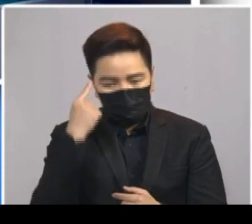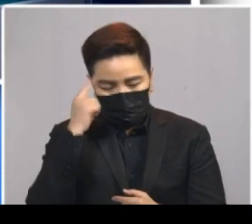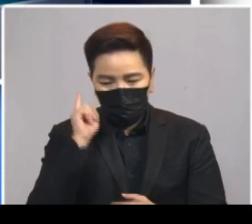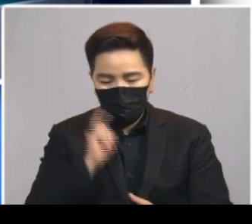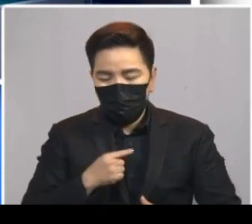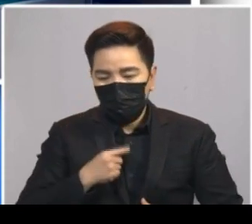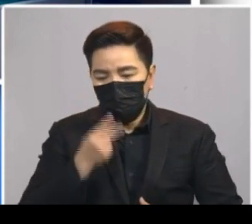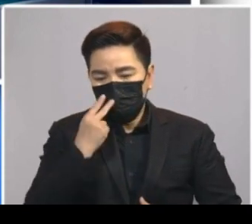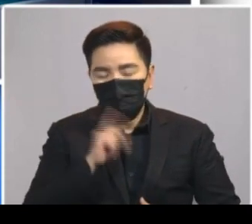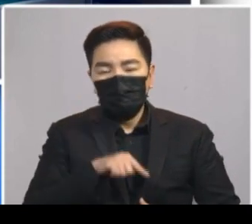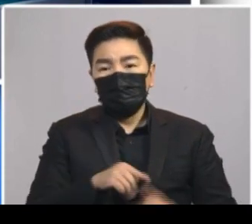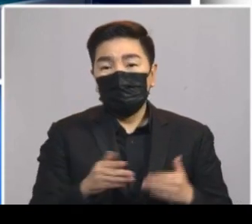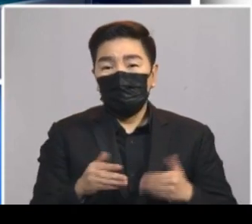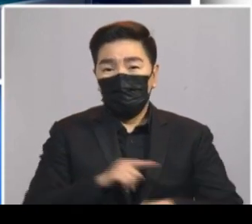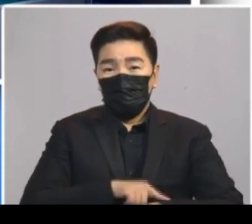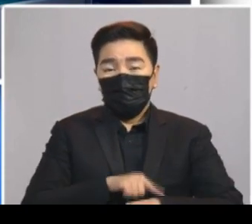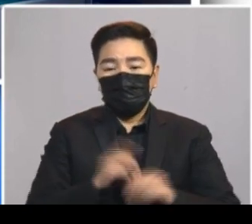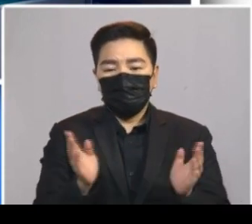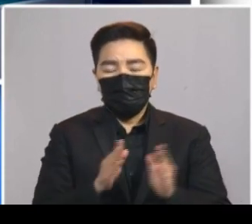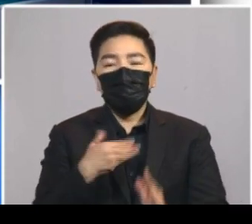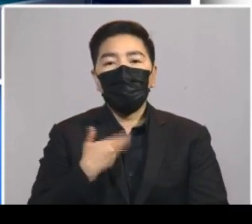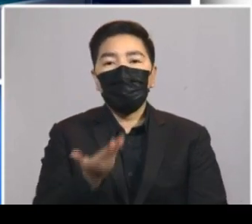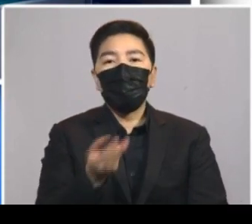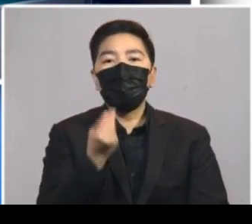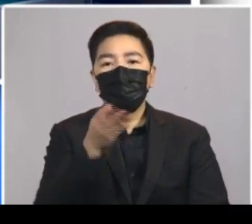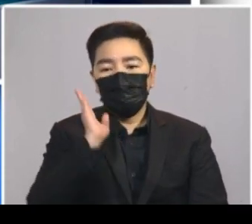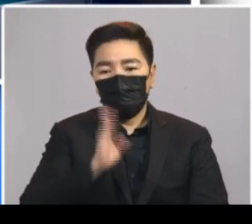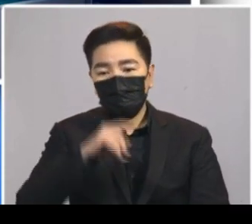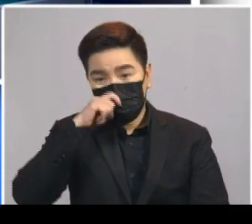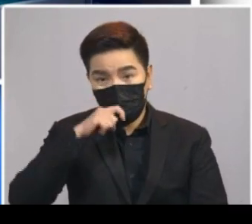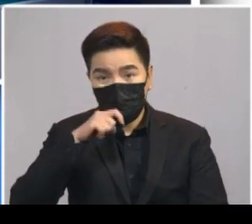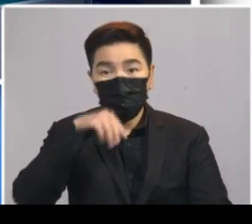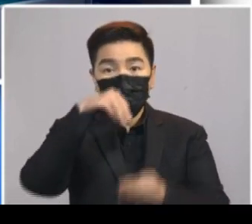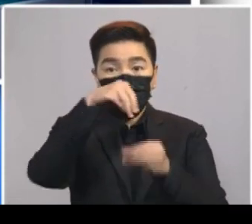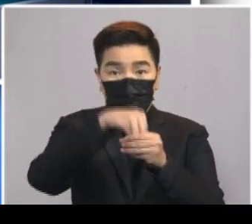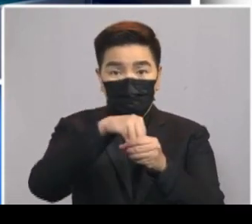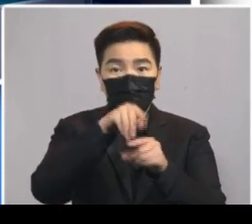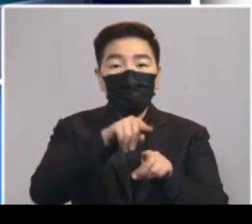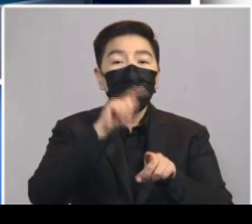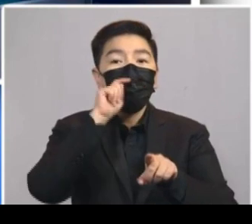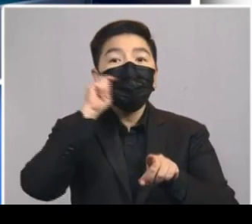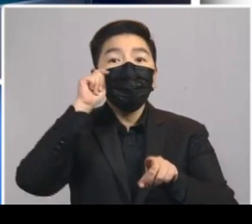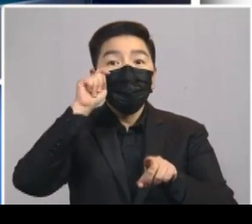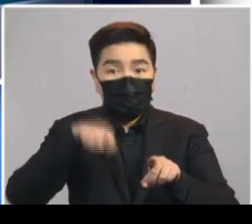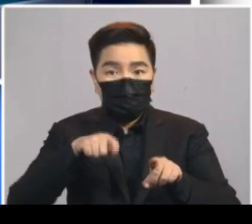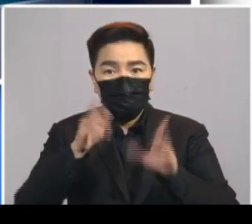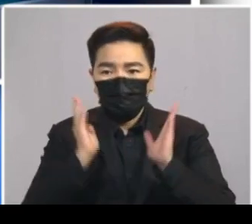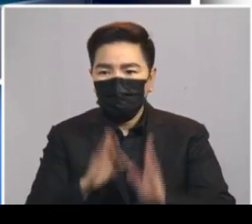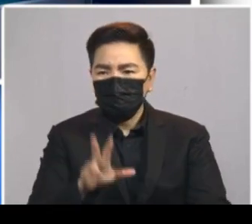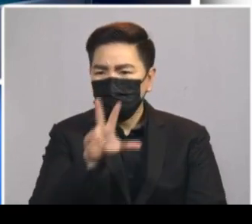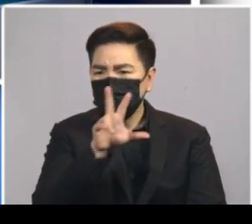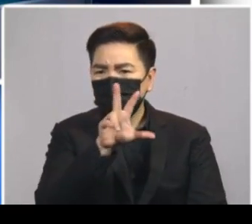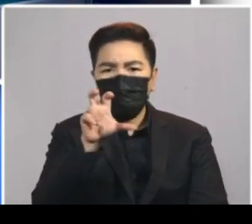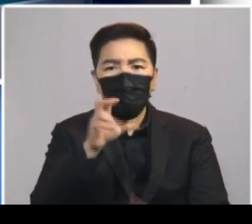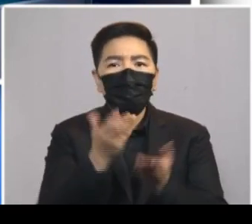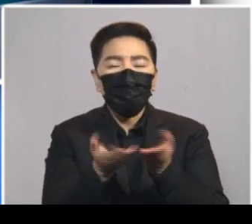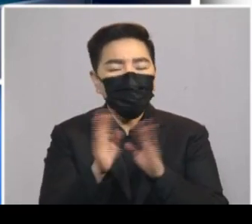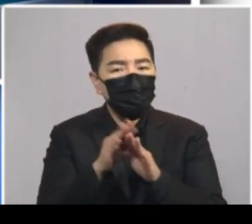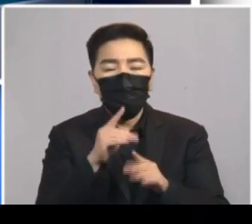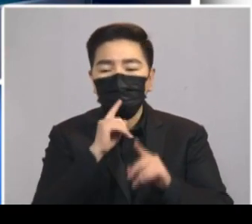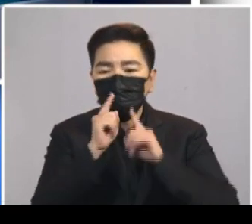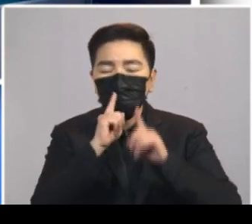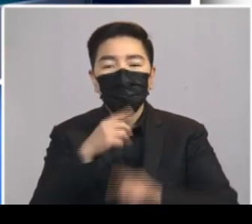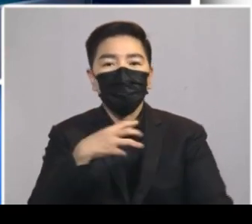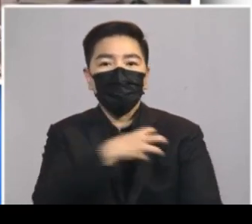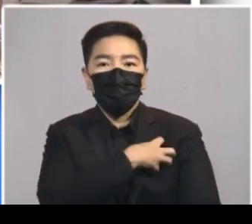งจะต้องขอให้คนไทยที่อยู่ในบริเวณประเทศยูเครนนะครับเกือบ300ครอบครัวนะครับรีบติดต่อ